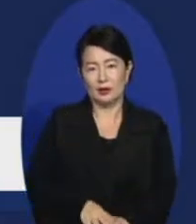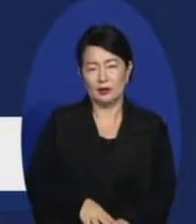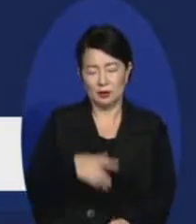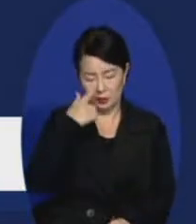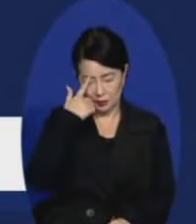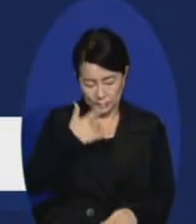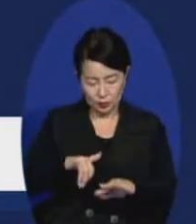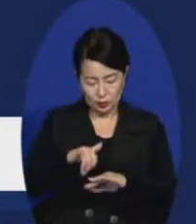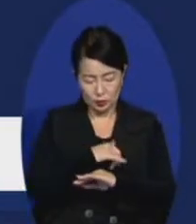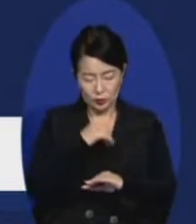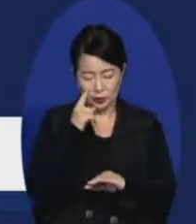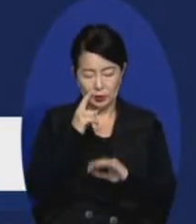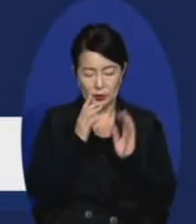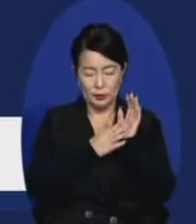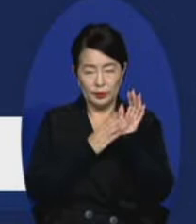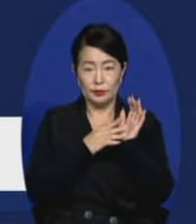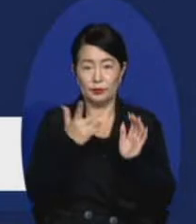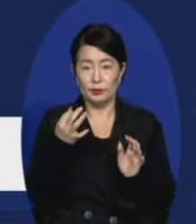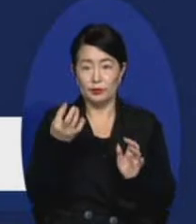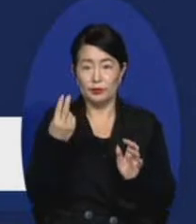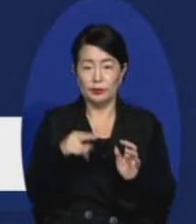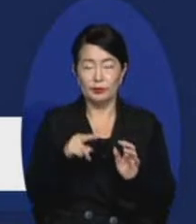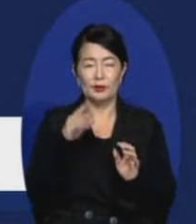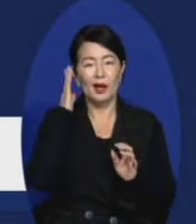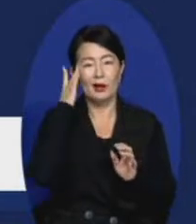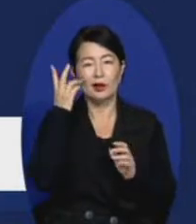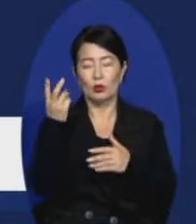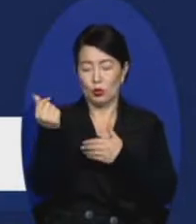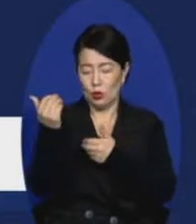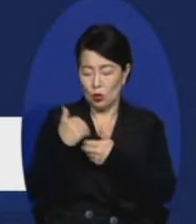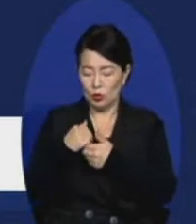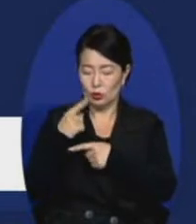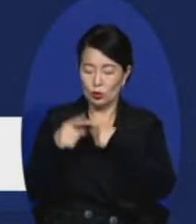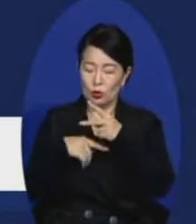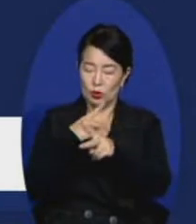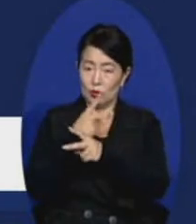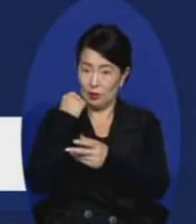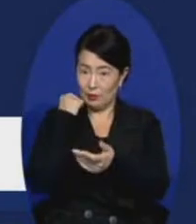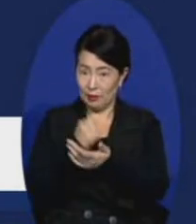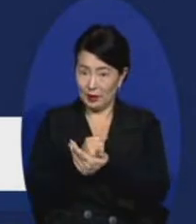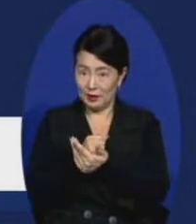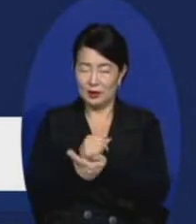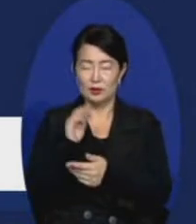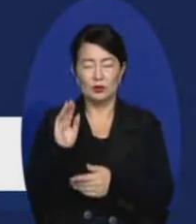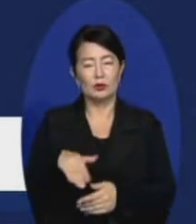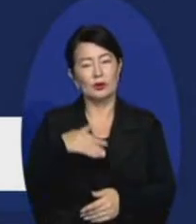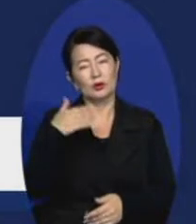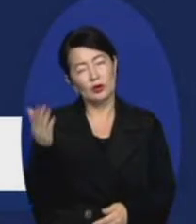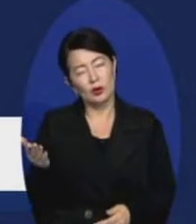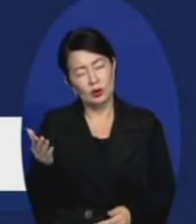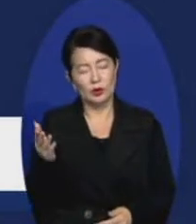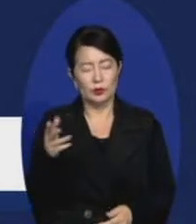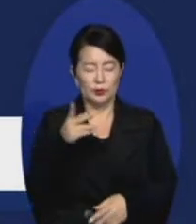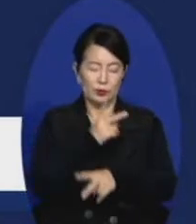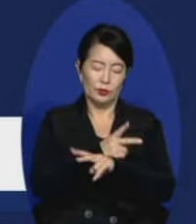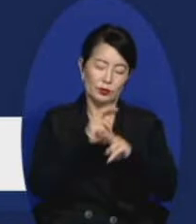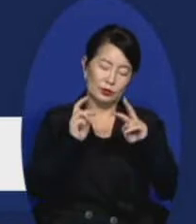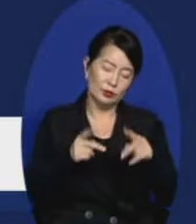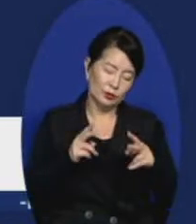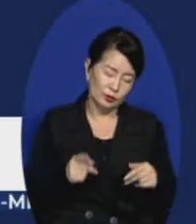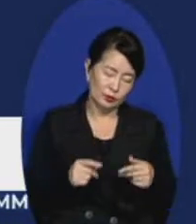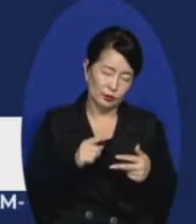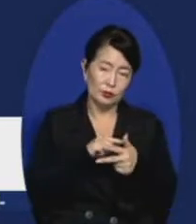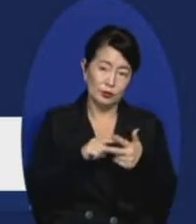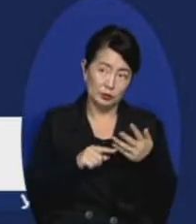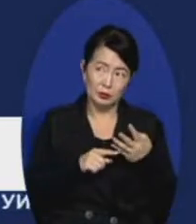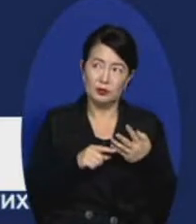Манай улс 1993 онд гадаадын хөрөнгө оруулалтын тухай хуулийг анх баталсан. Үүнээс хойш хуульд хэд хэд удаа өөрчлөлт оруулжээ.